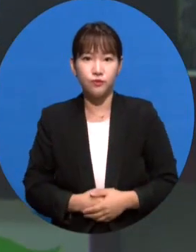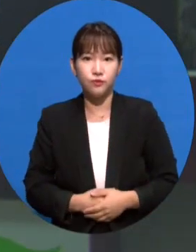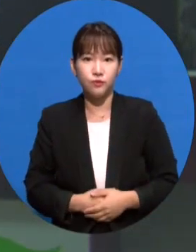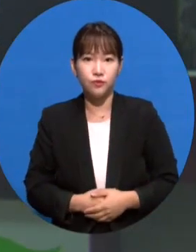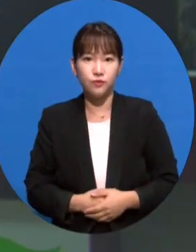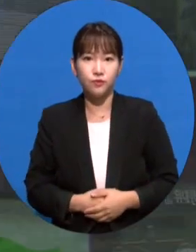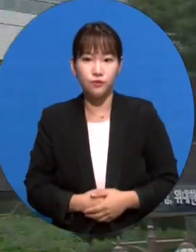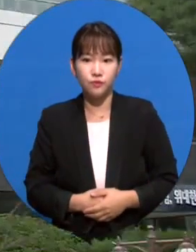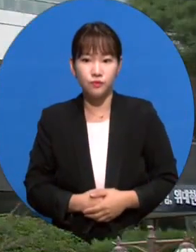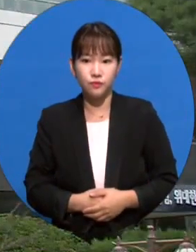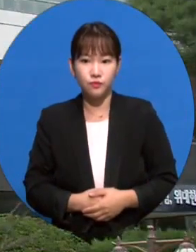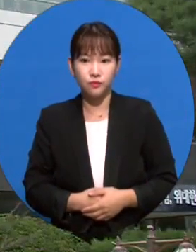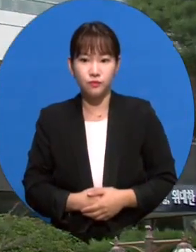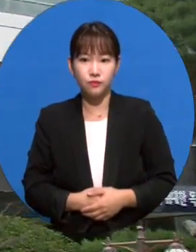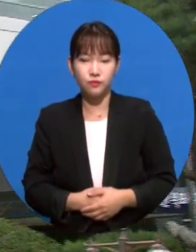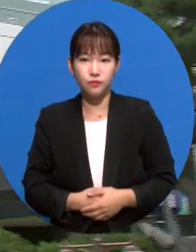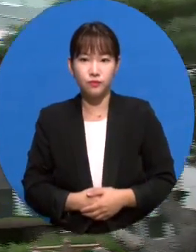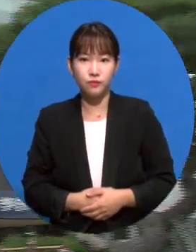기자입니다.